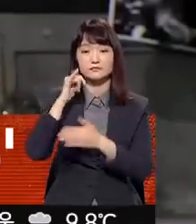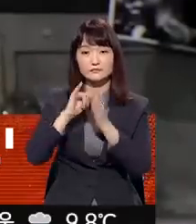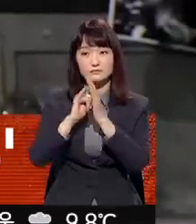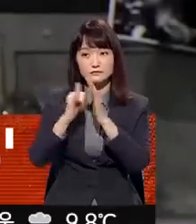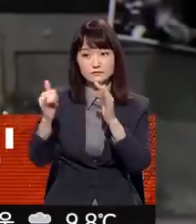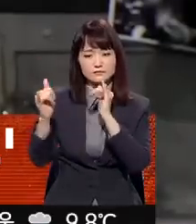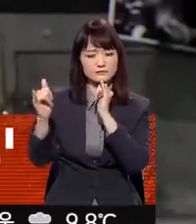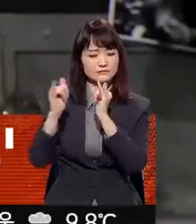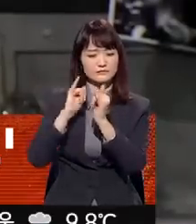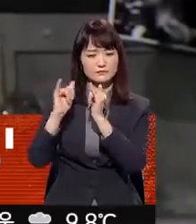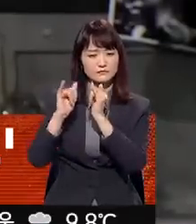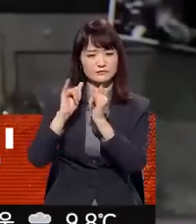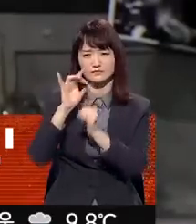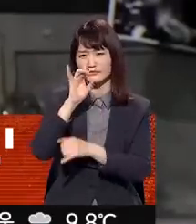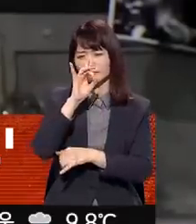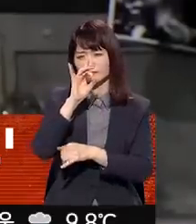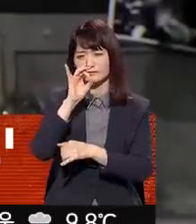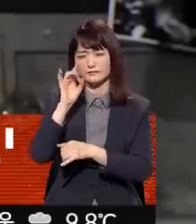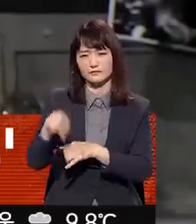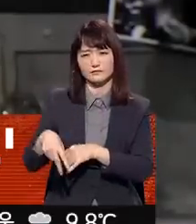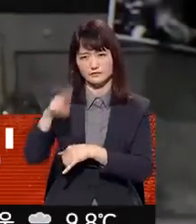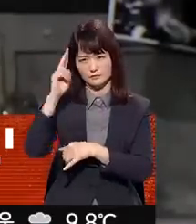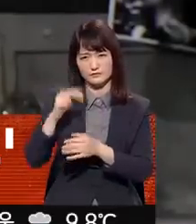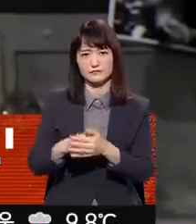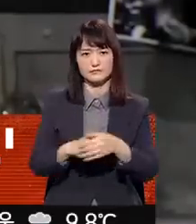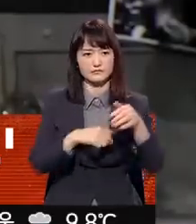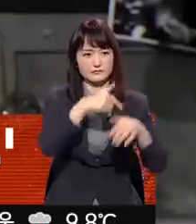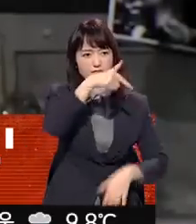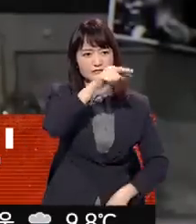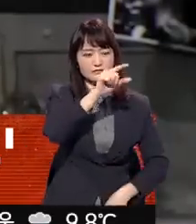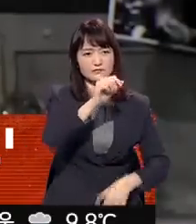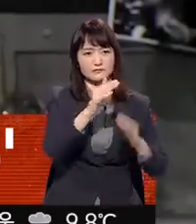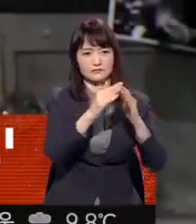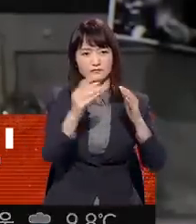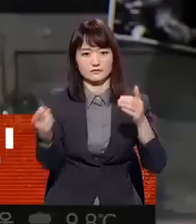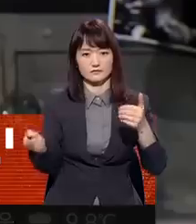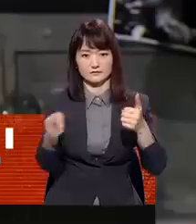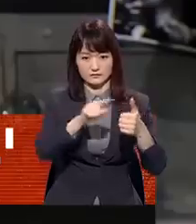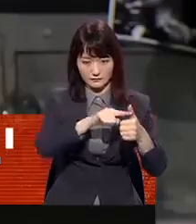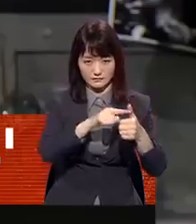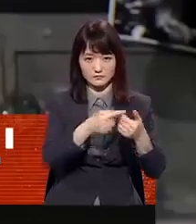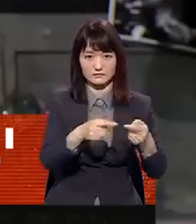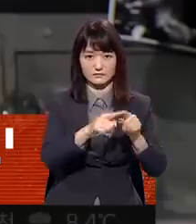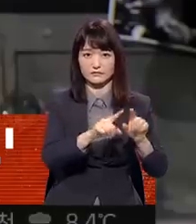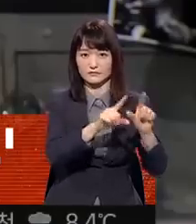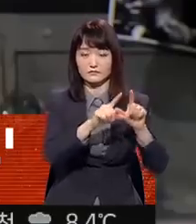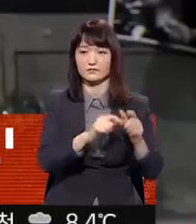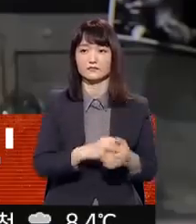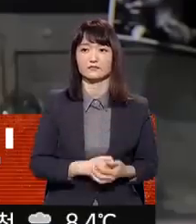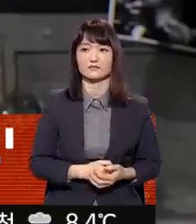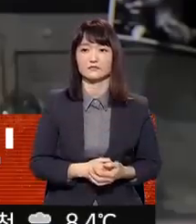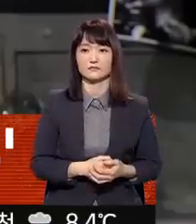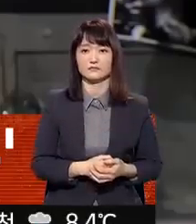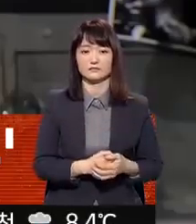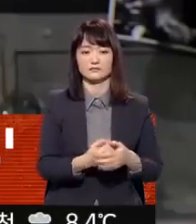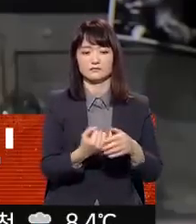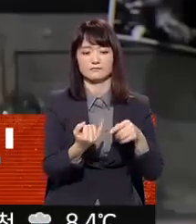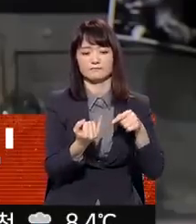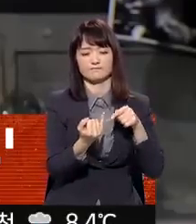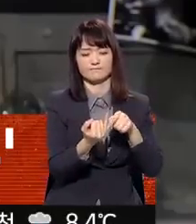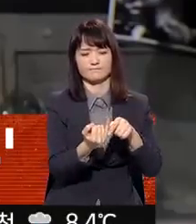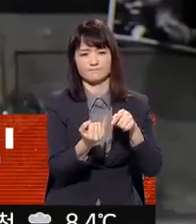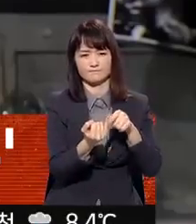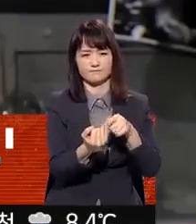가족과의 연락을 끊었습니다. 끊고 강 씨 집안에 들어가서 같이 살게 됐는데요. 당시 이곳에서 회유하고 협박